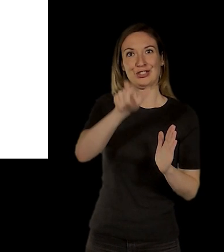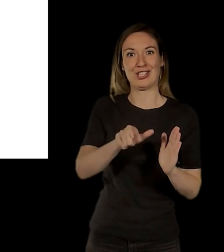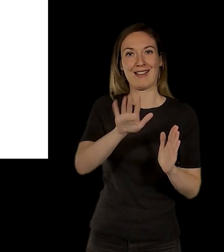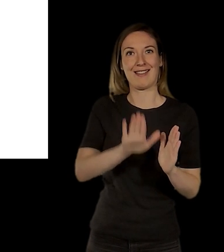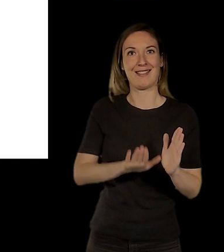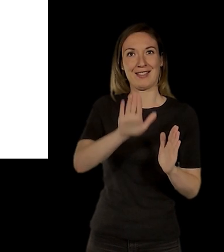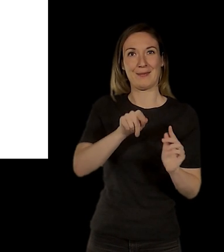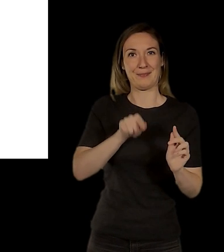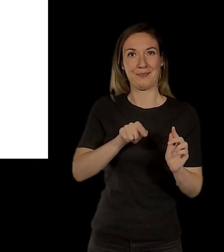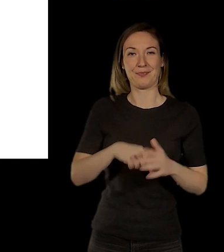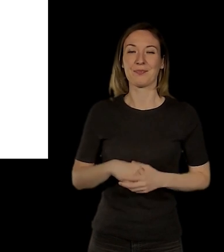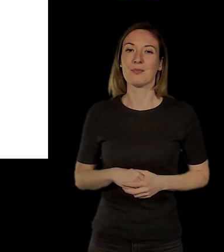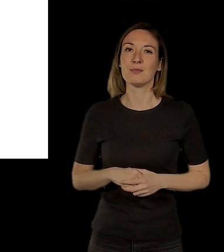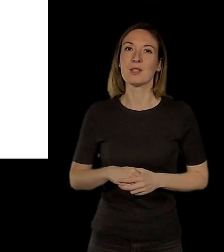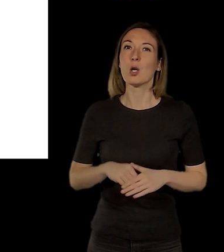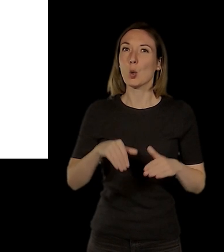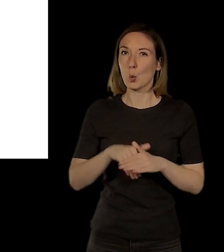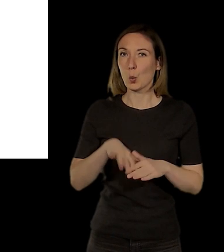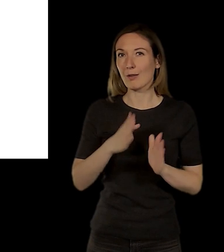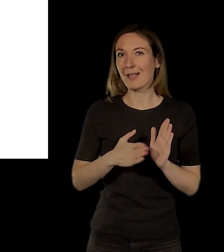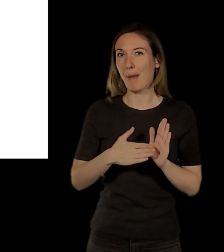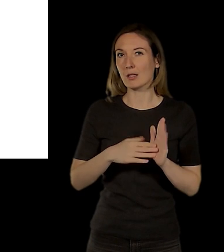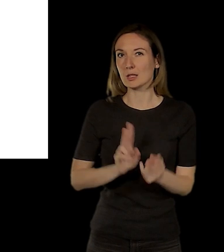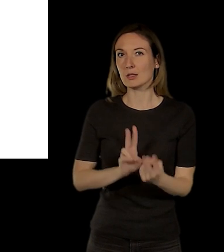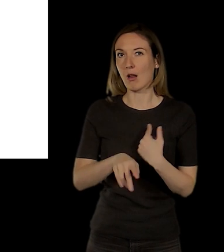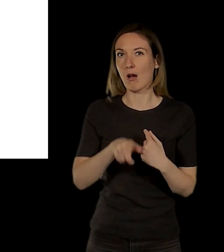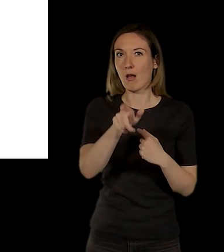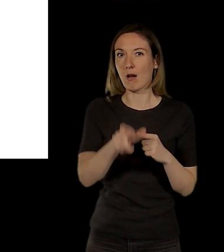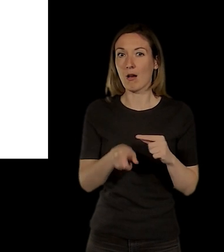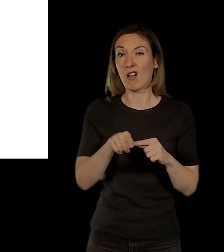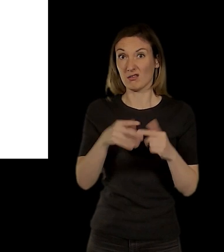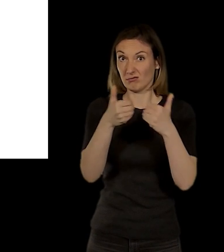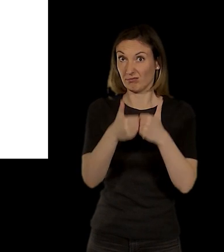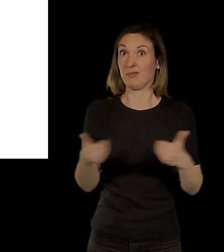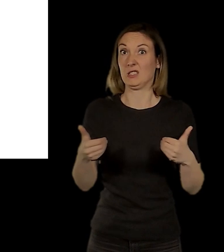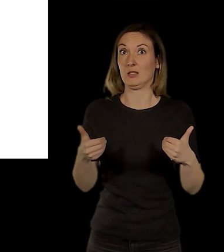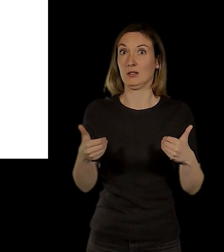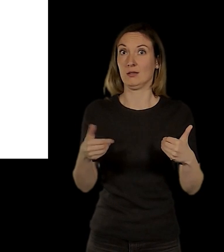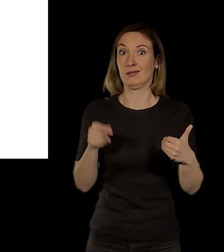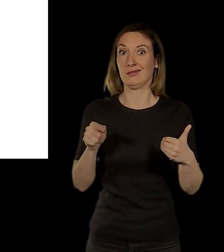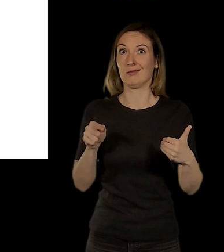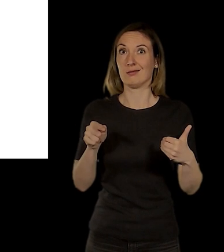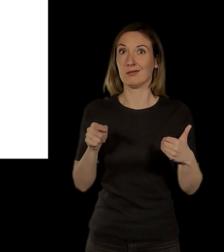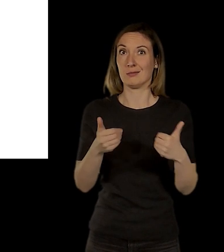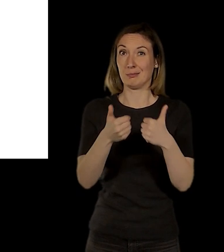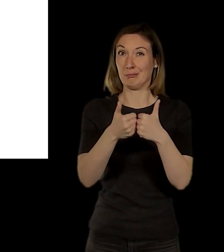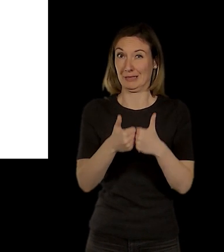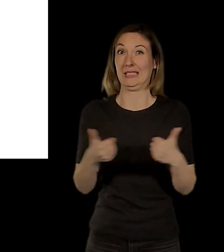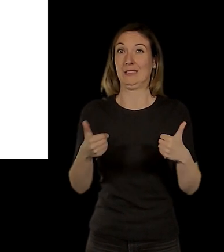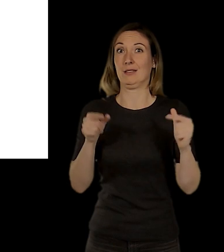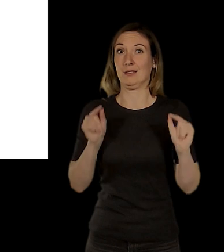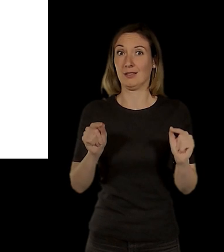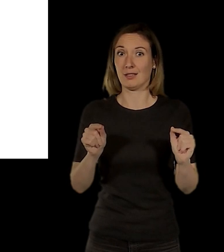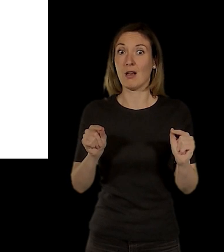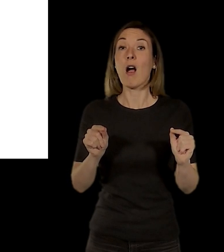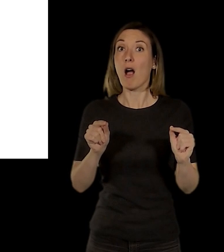kterým obsahuje to těleso magistrály, které ho silně dělí a pro dopravu nastavuje silnou